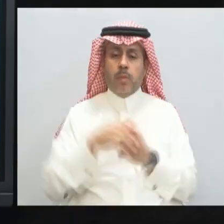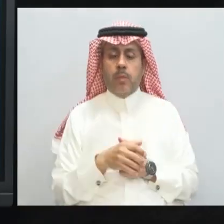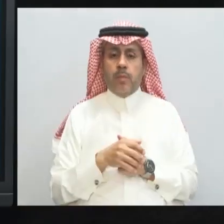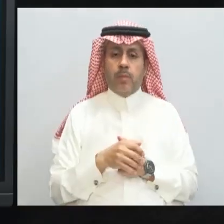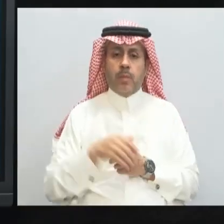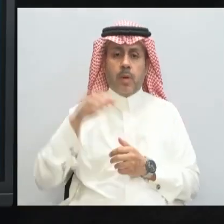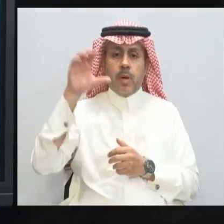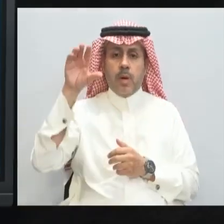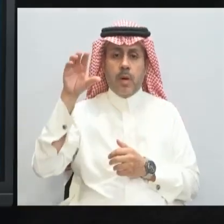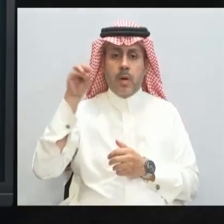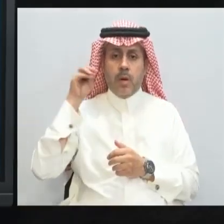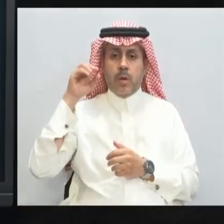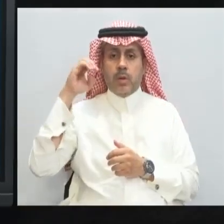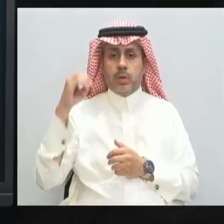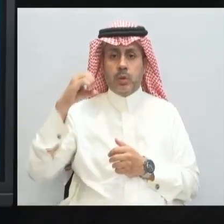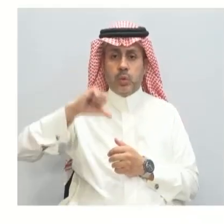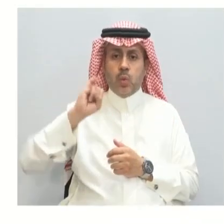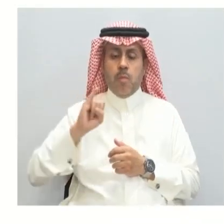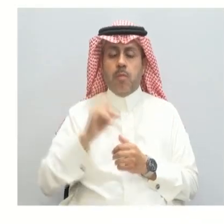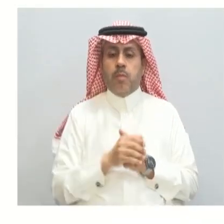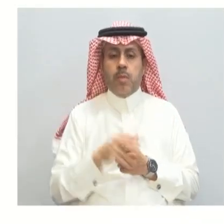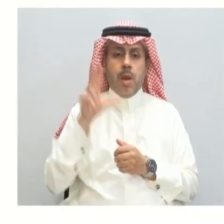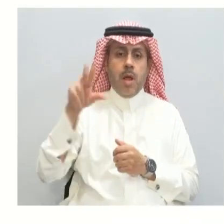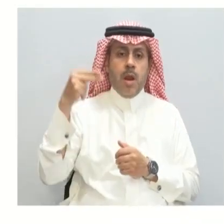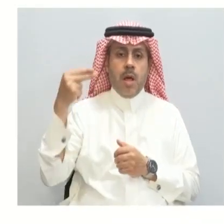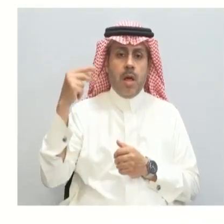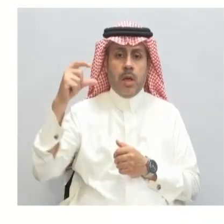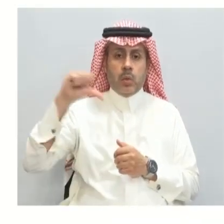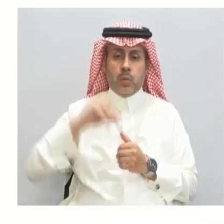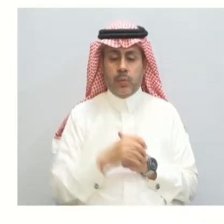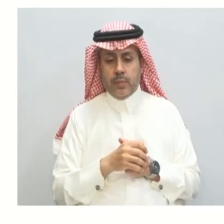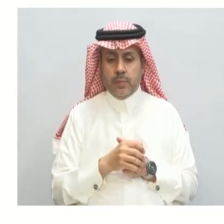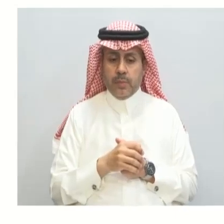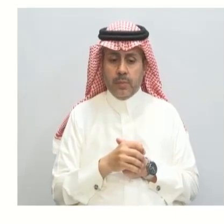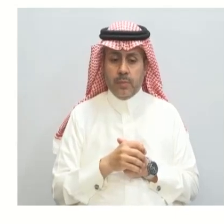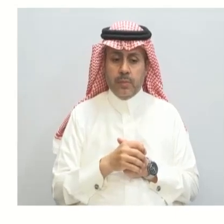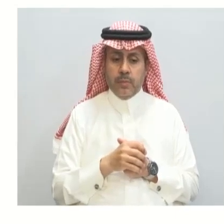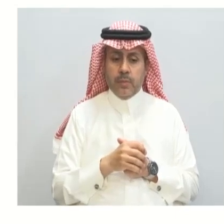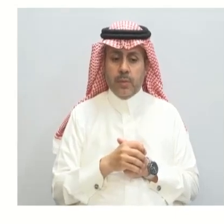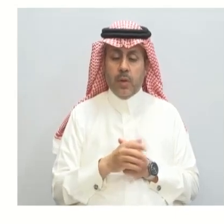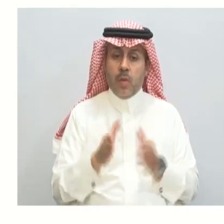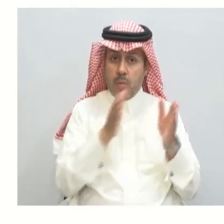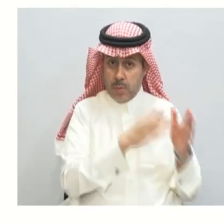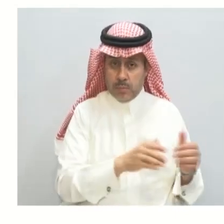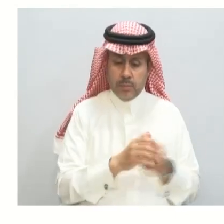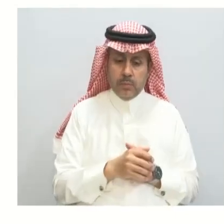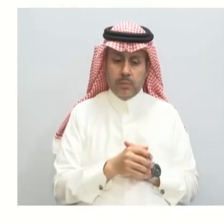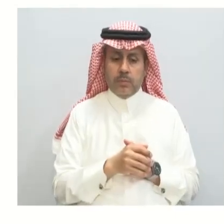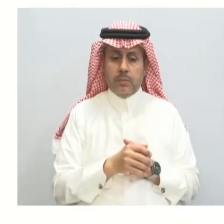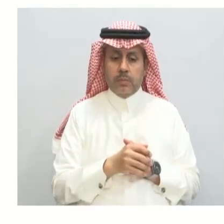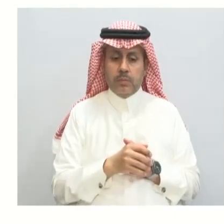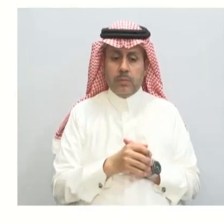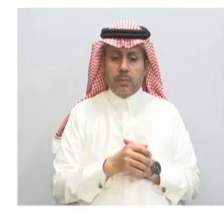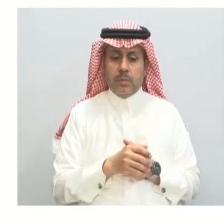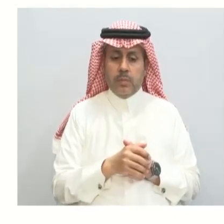فالمغيرات صبحا ثم بعد ذلك جاءت الايه الاخرى فاثرن به نقعا اي فاخرجنا بهذا